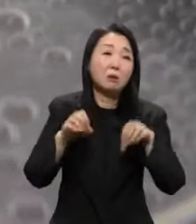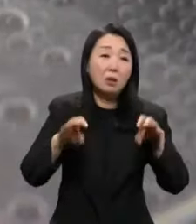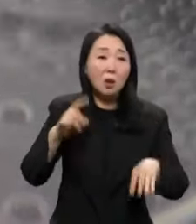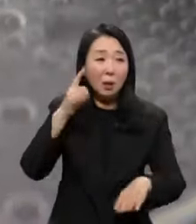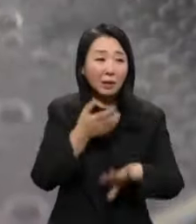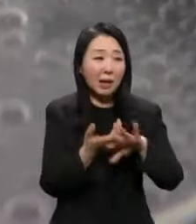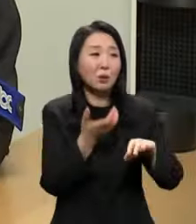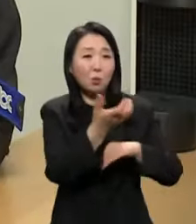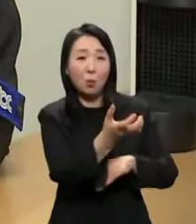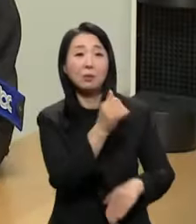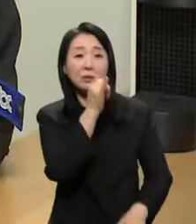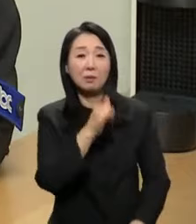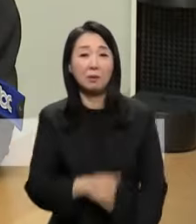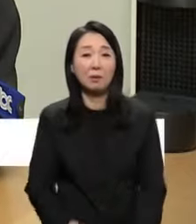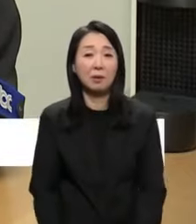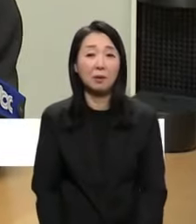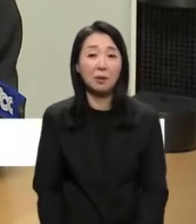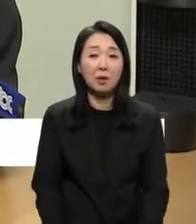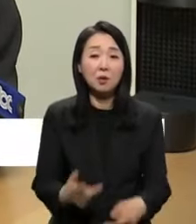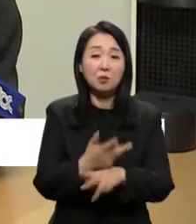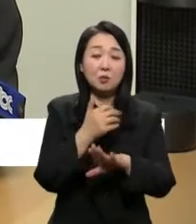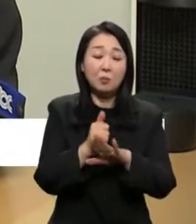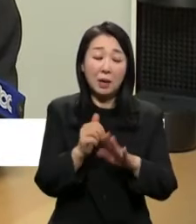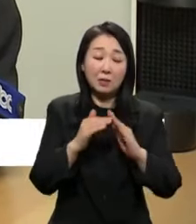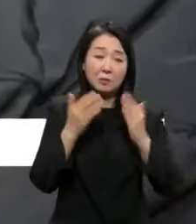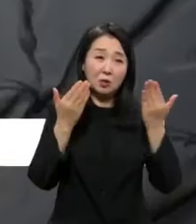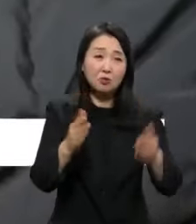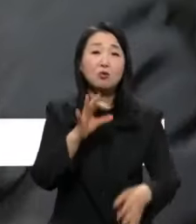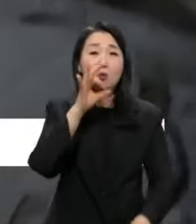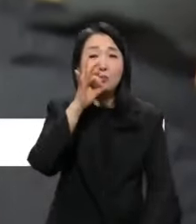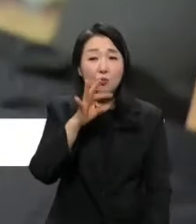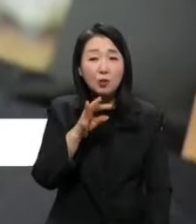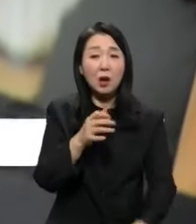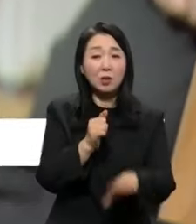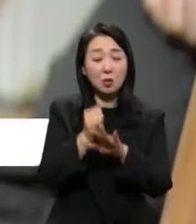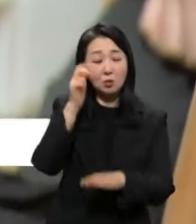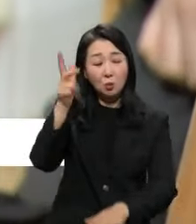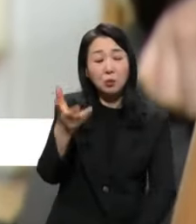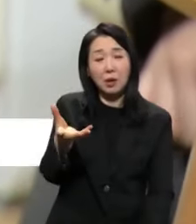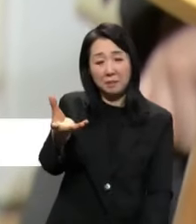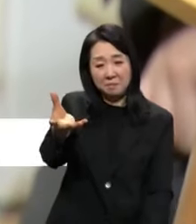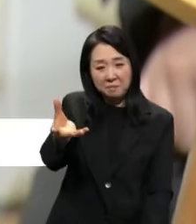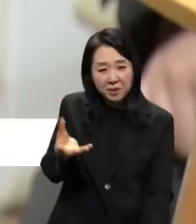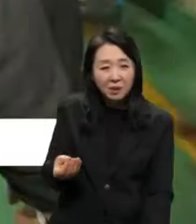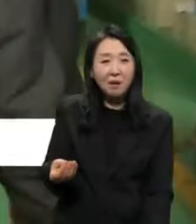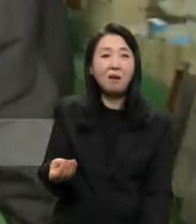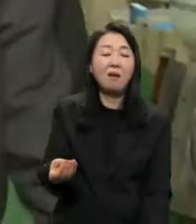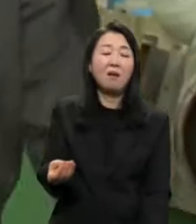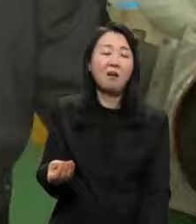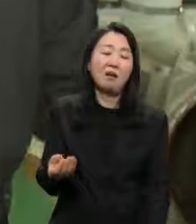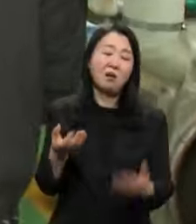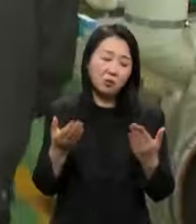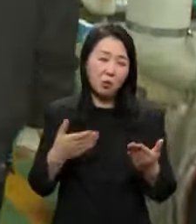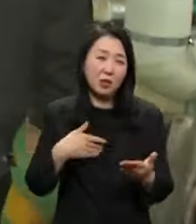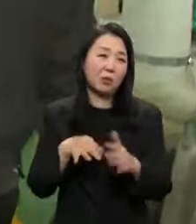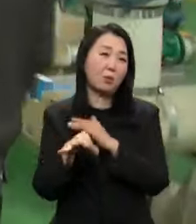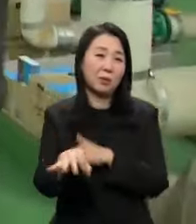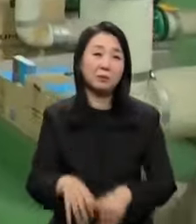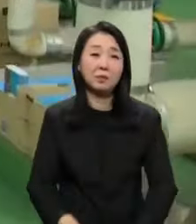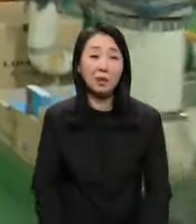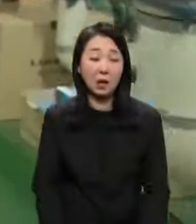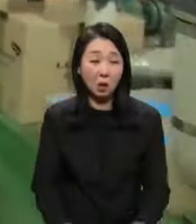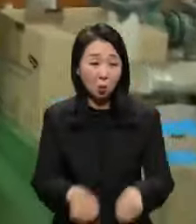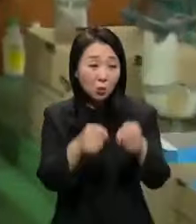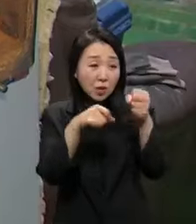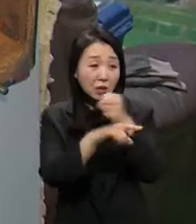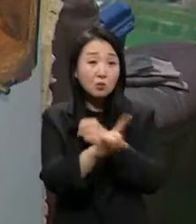주민도 있습니다. 주말에 집에서 쉴 수가 없어서 호텔방 빌려서 쉬다 왔습니다. 자비로요. 고장난 이유가